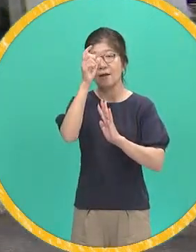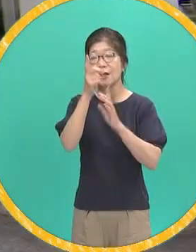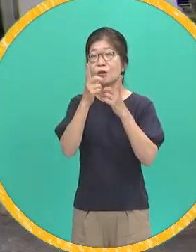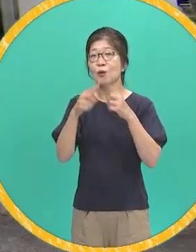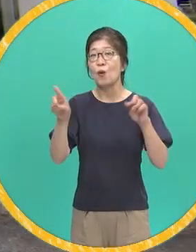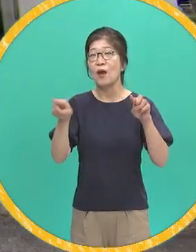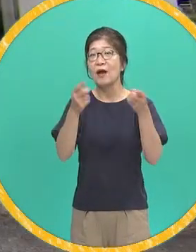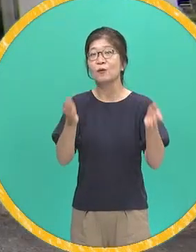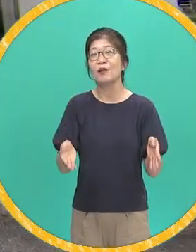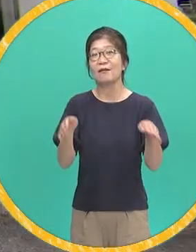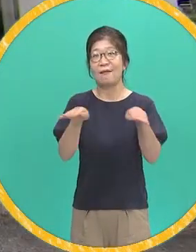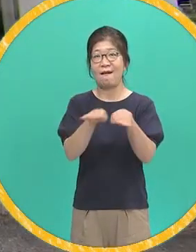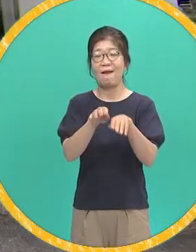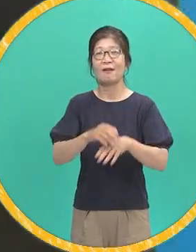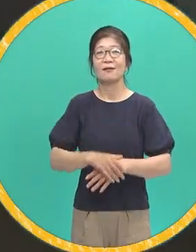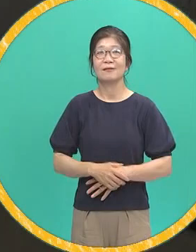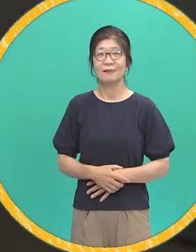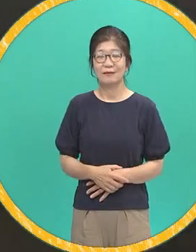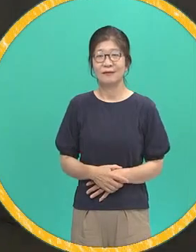警察音楽センター